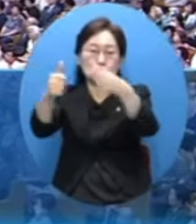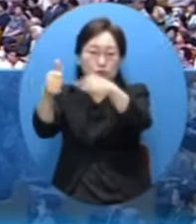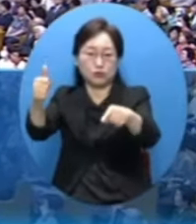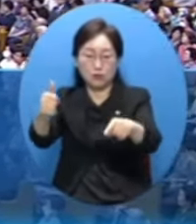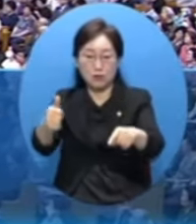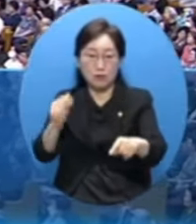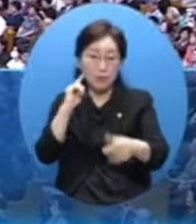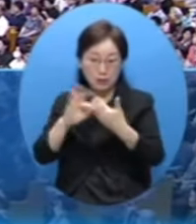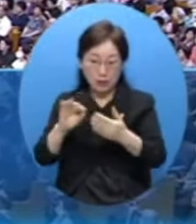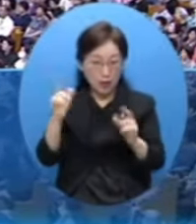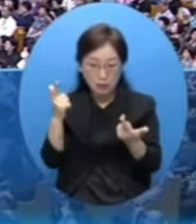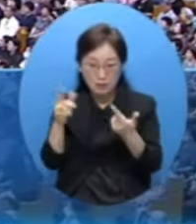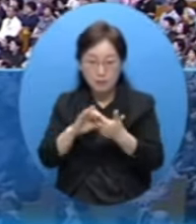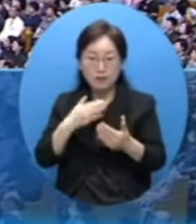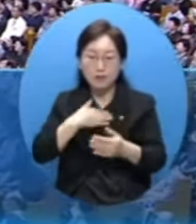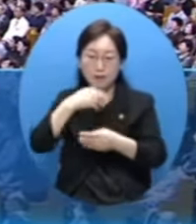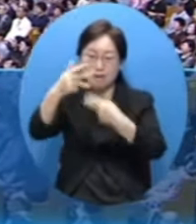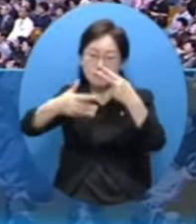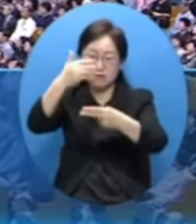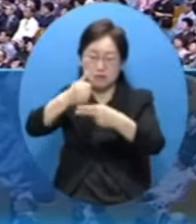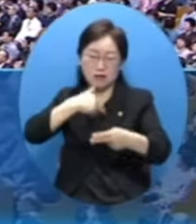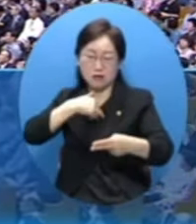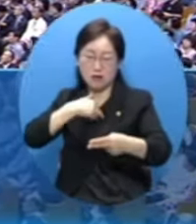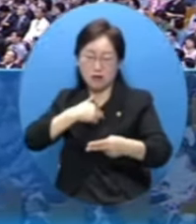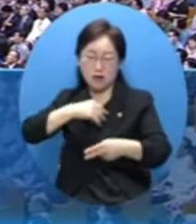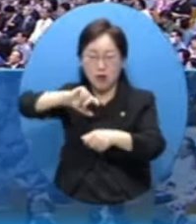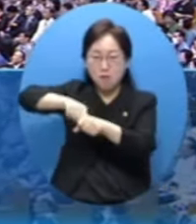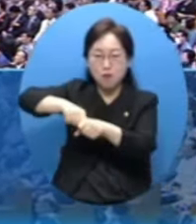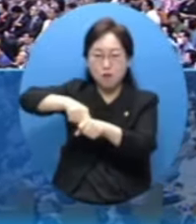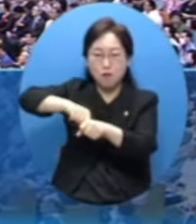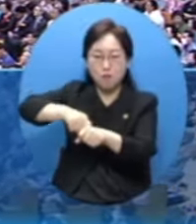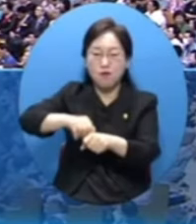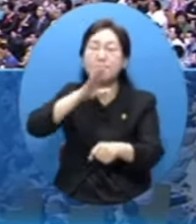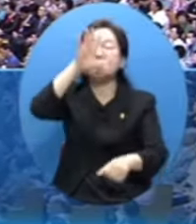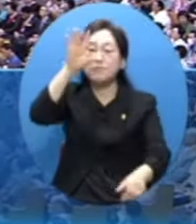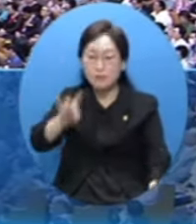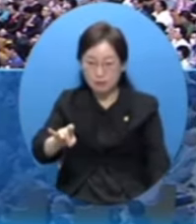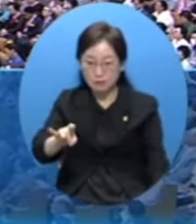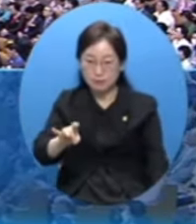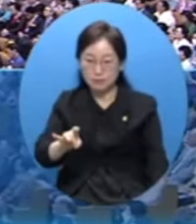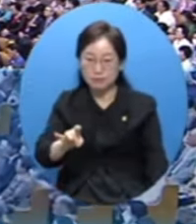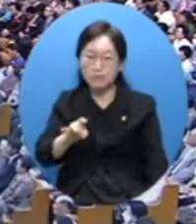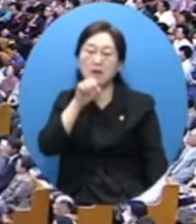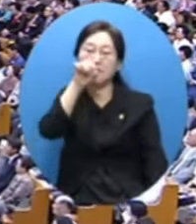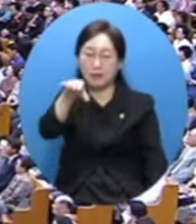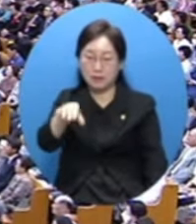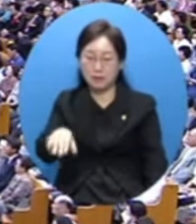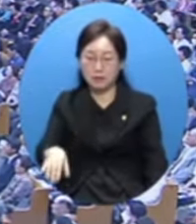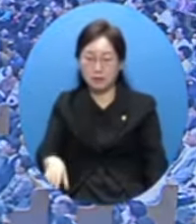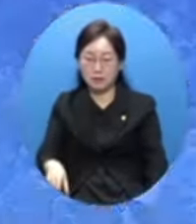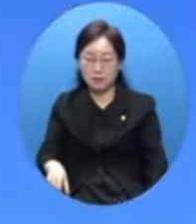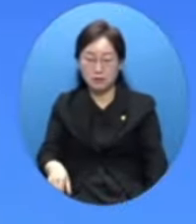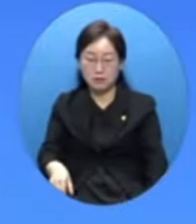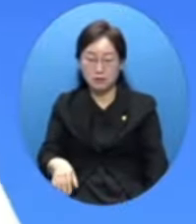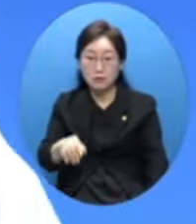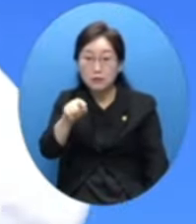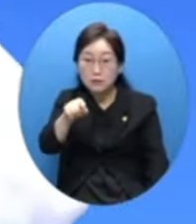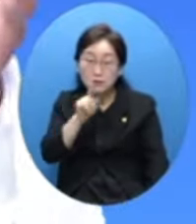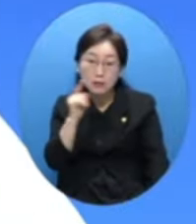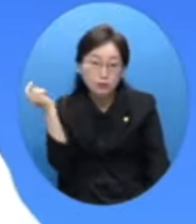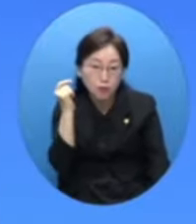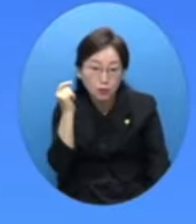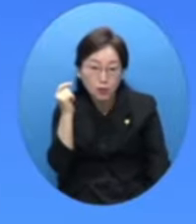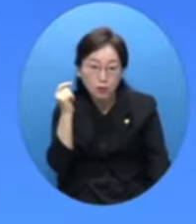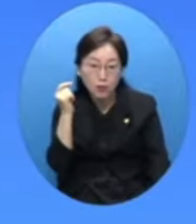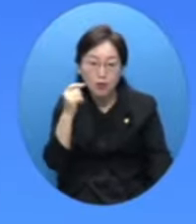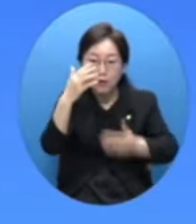아니하면 신들이 내게 벌위에 벌을 내림이 마땅하니라 한지라. 이 말을 전해 듣자마자 그 위대한 하나님의